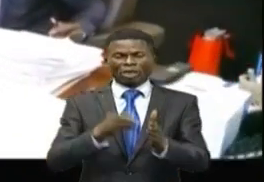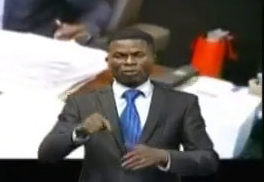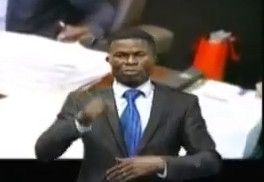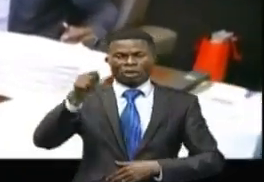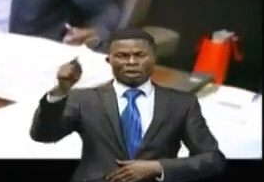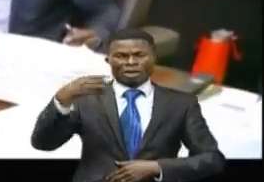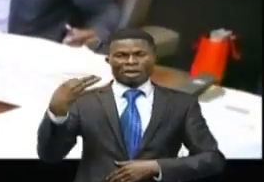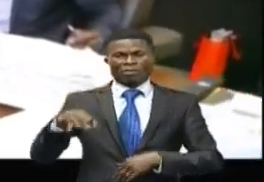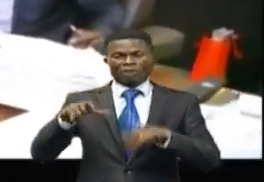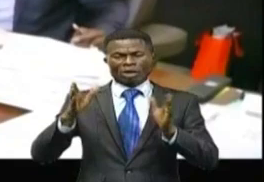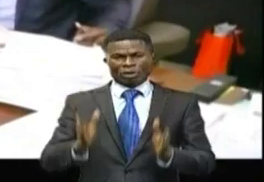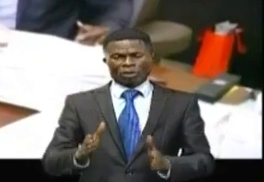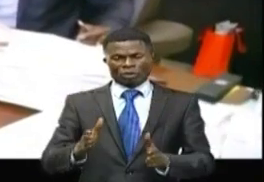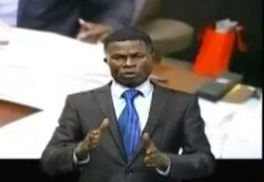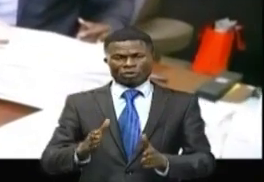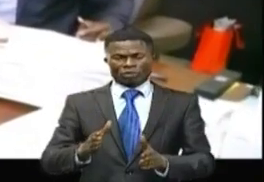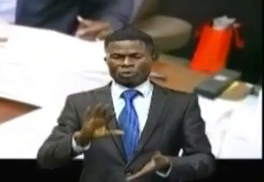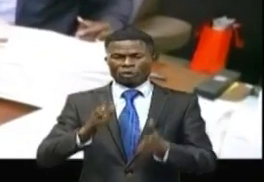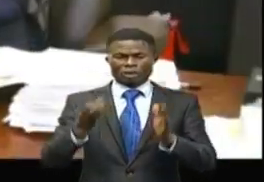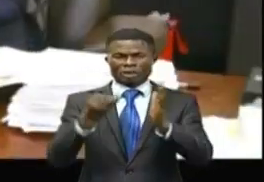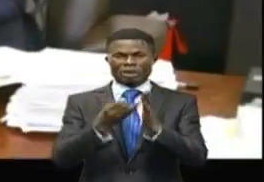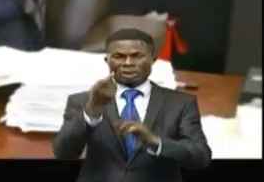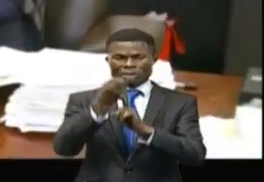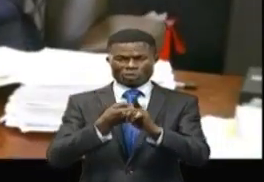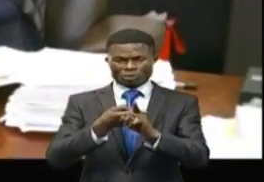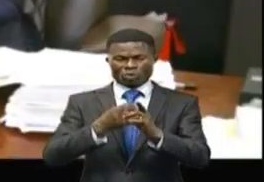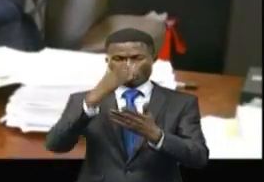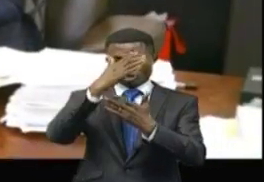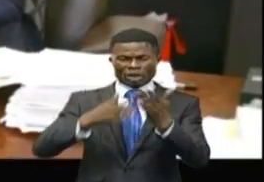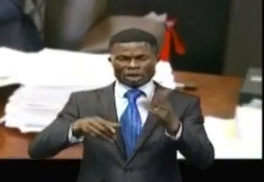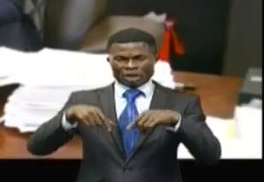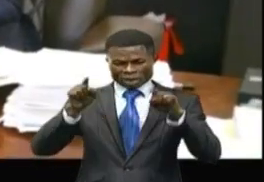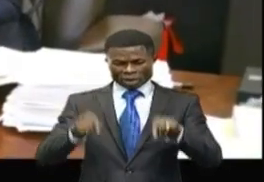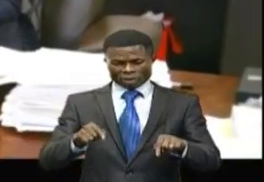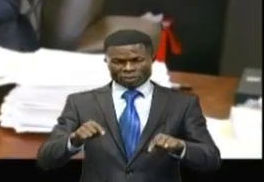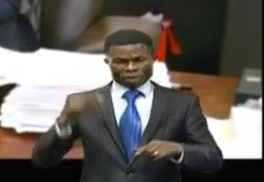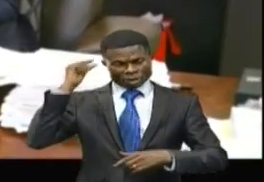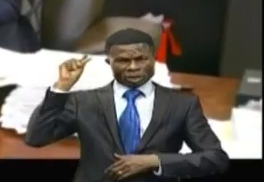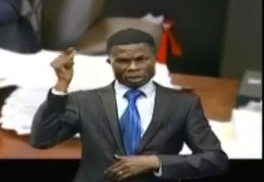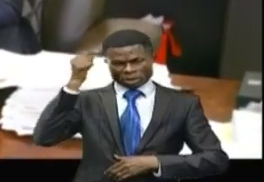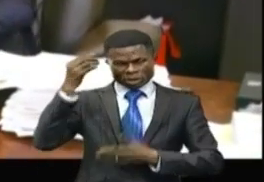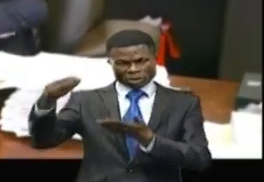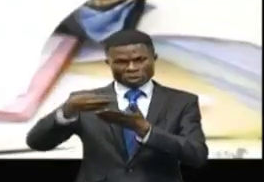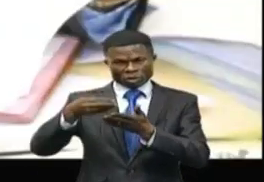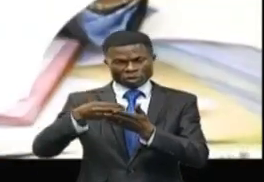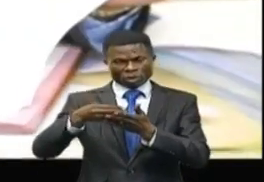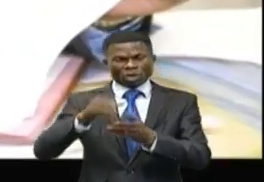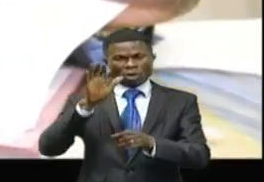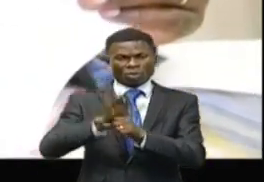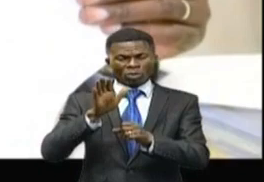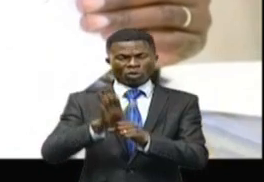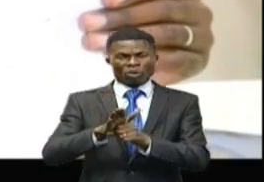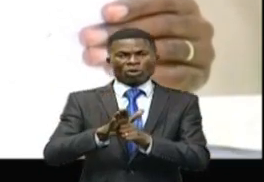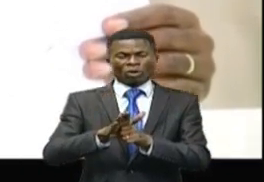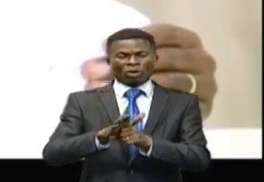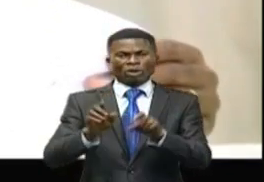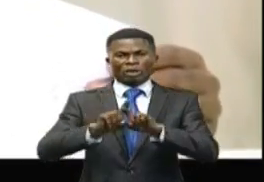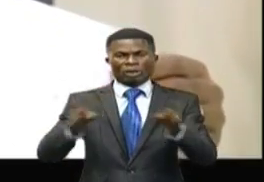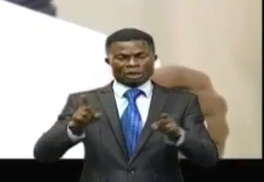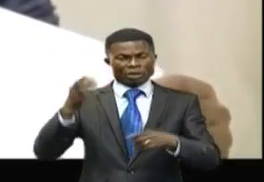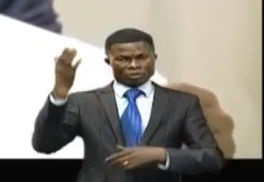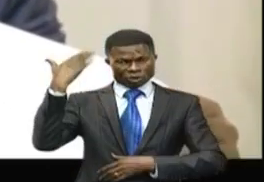à près de sept mois et demi de l'année en cours les gouvernement a mobilisé plus de recettes que celles qui l'ont été